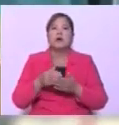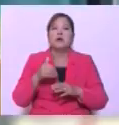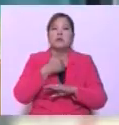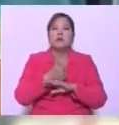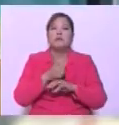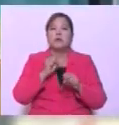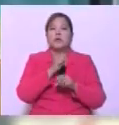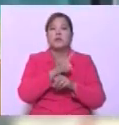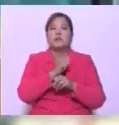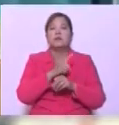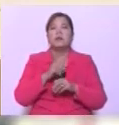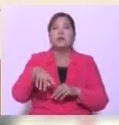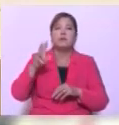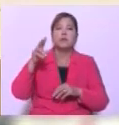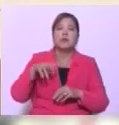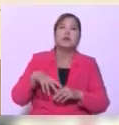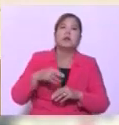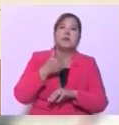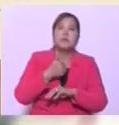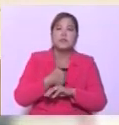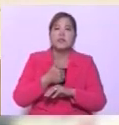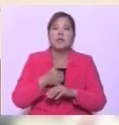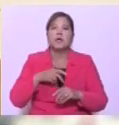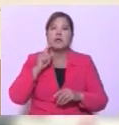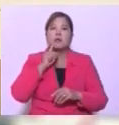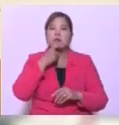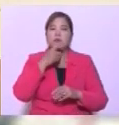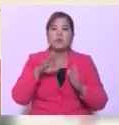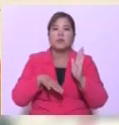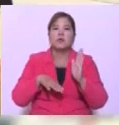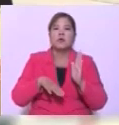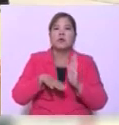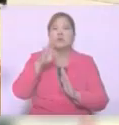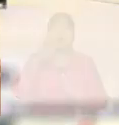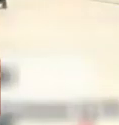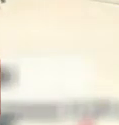задача, напомнил президент, это поиск источников экономического роста в нашей стране.